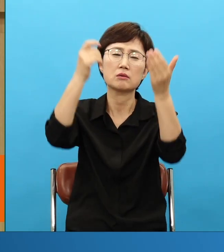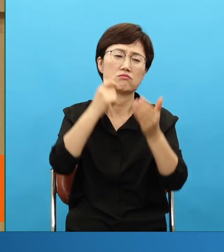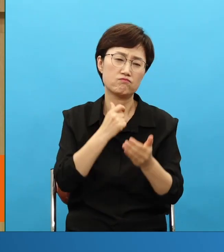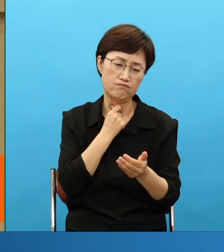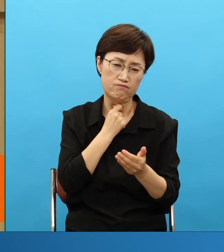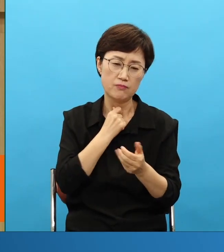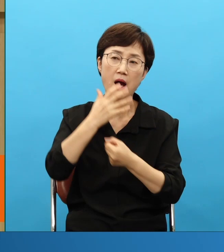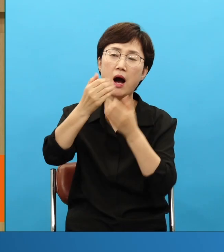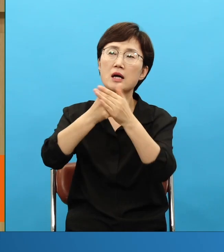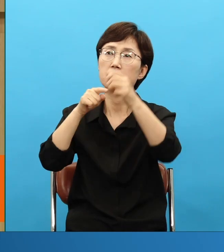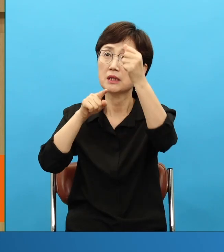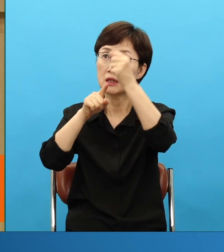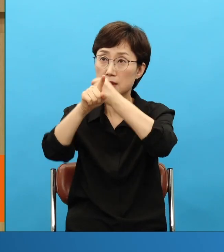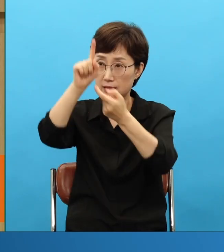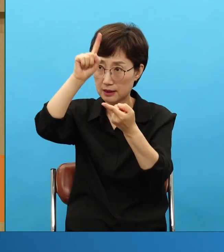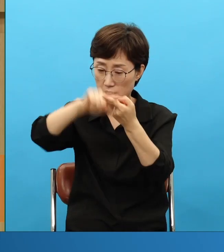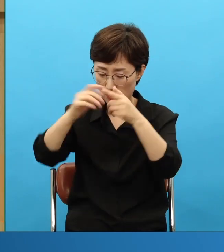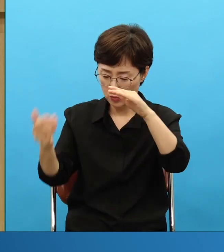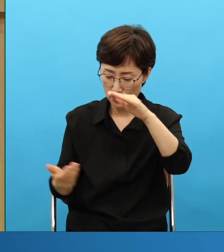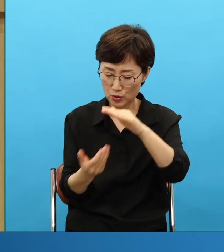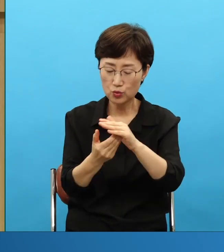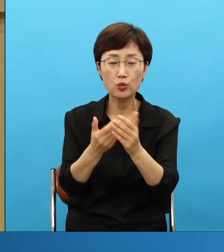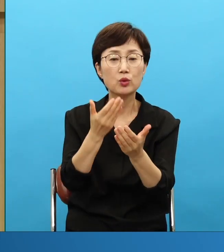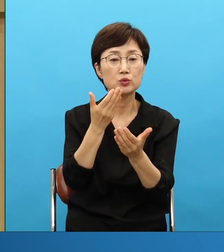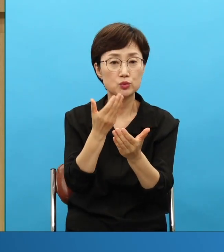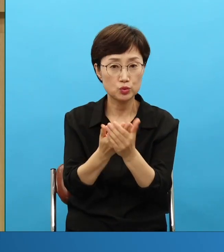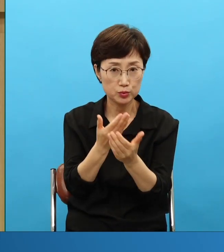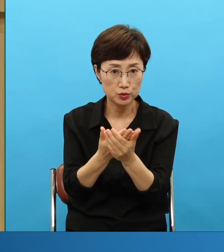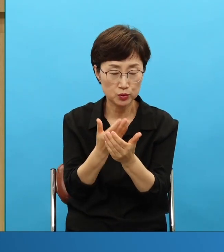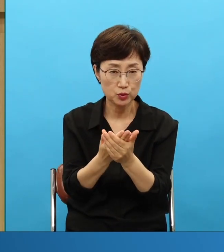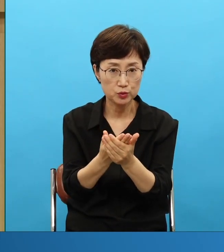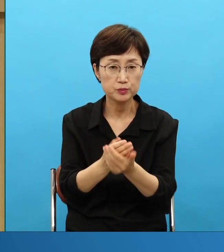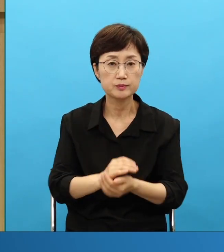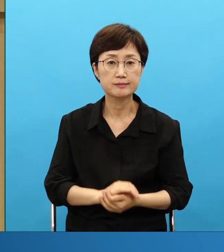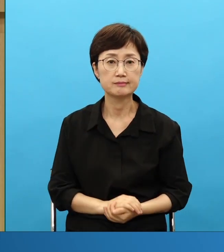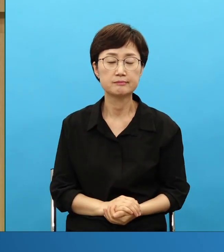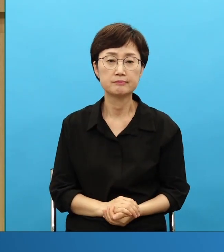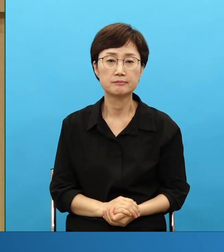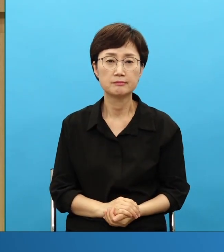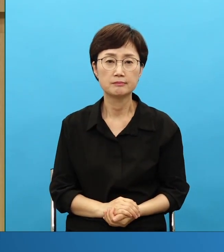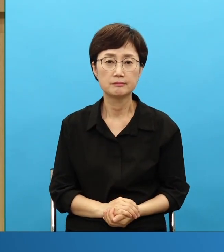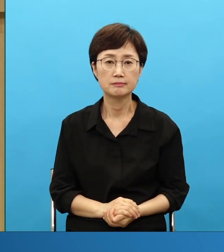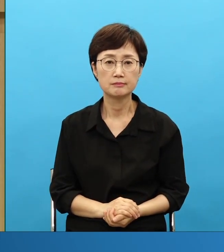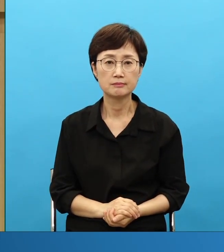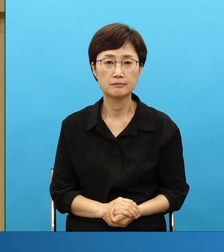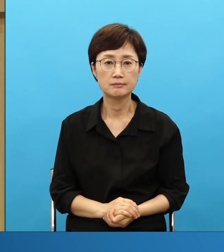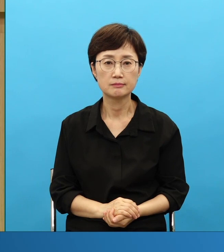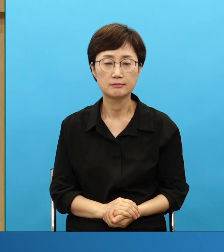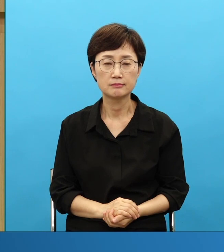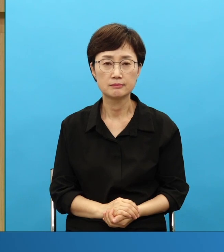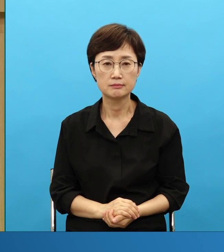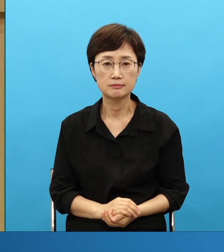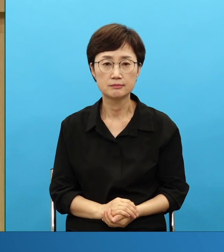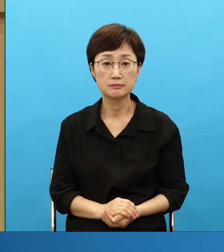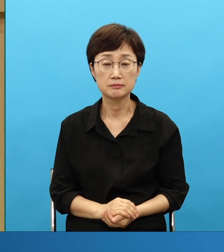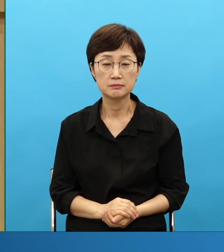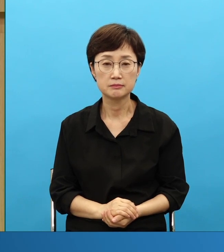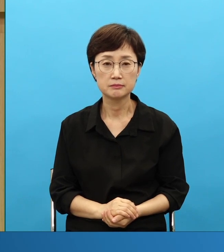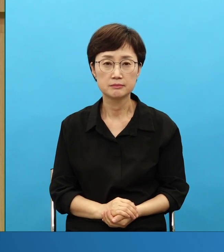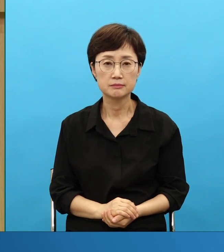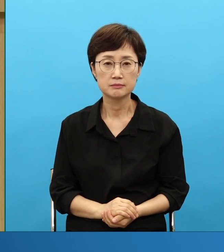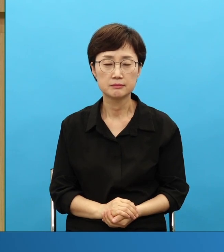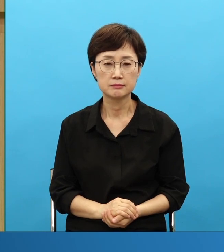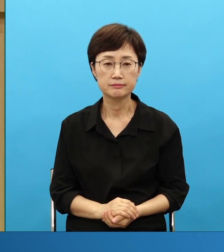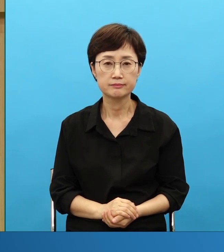뜻을 성취하게 하소서. Bless us to find all answers in worship. May this worship be a time of